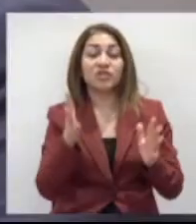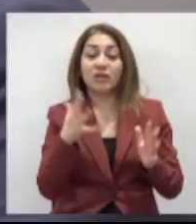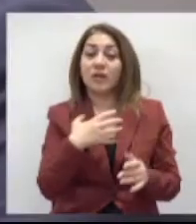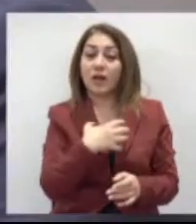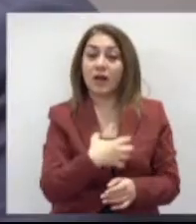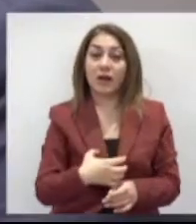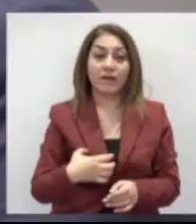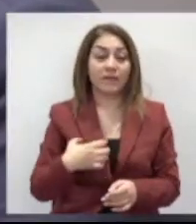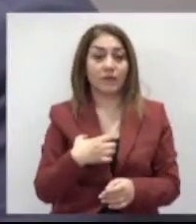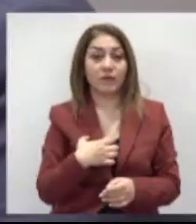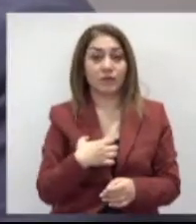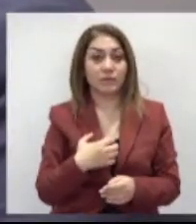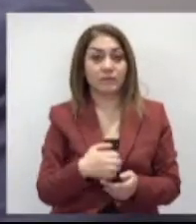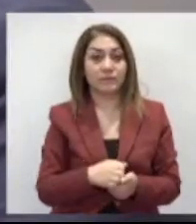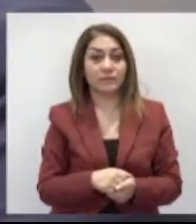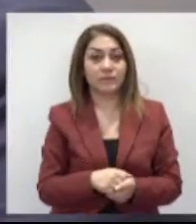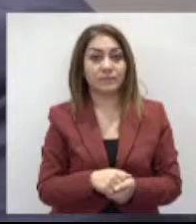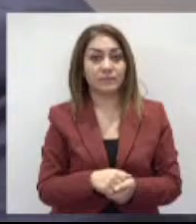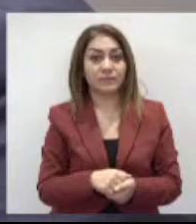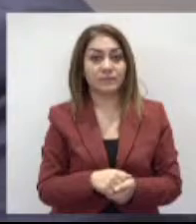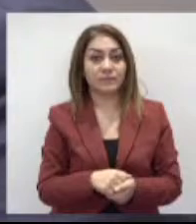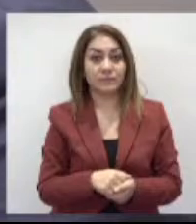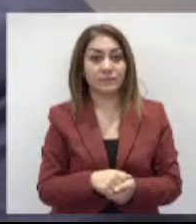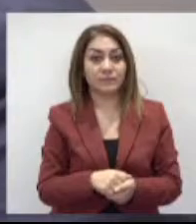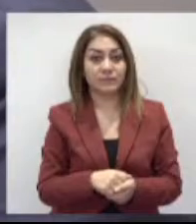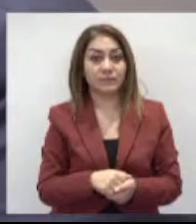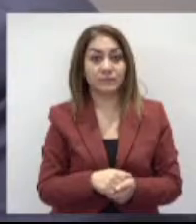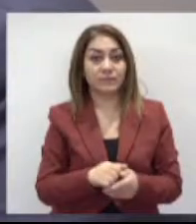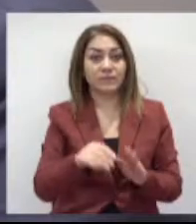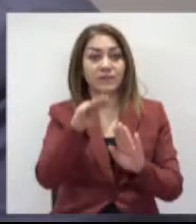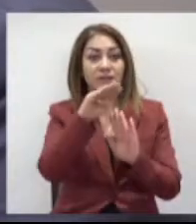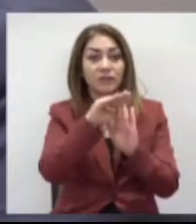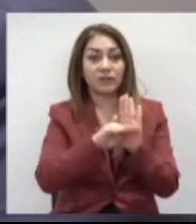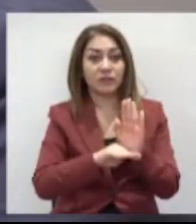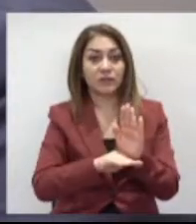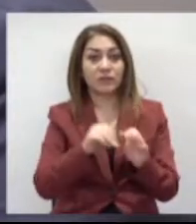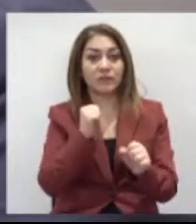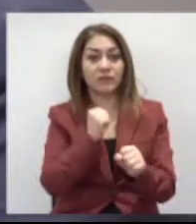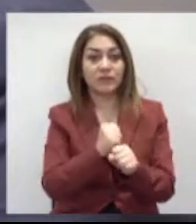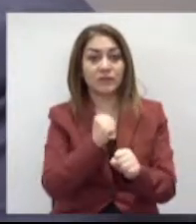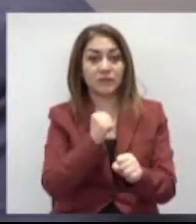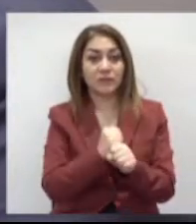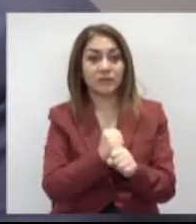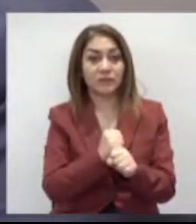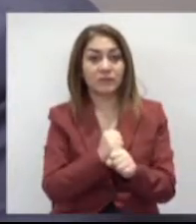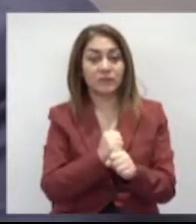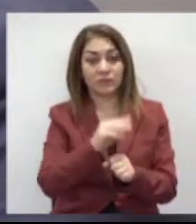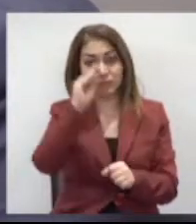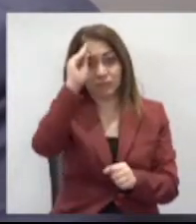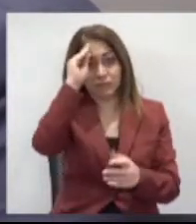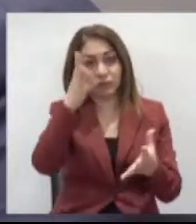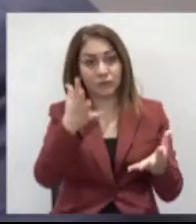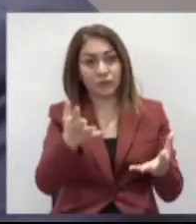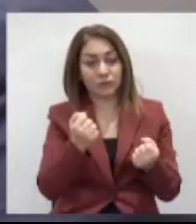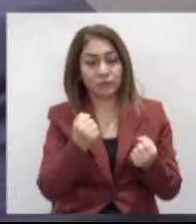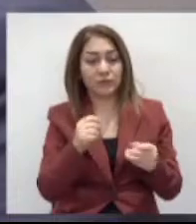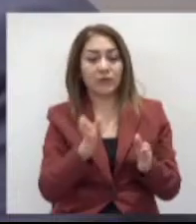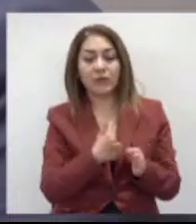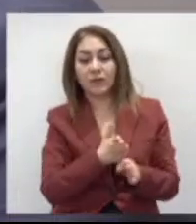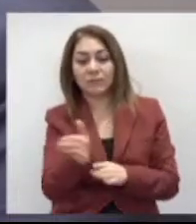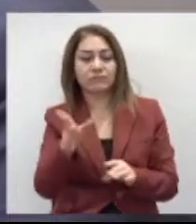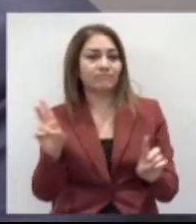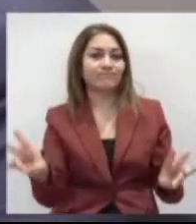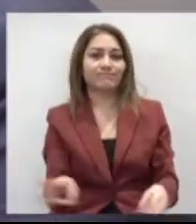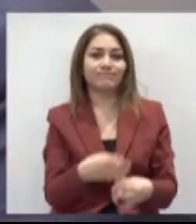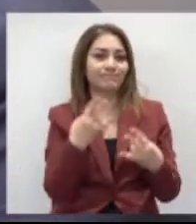է, և եթե մենք որդեգրում ենք այս ցանկի կազման որևէ մի սկզբունք, ապա չպետք է դրանից շեղվենք,